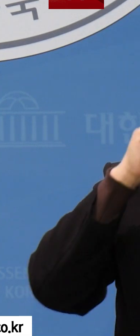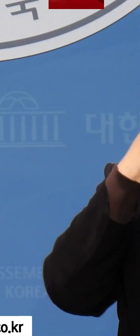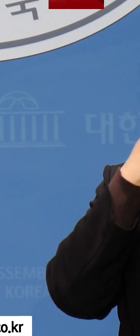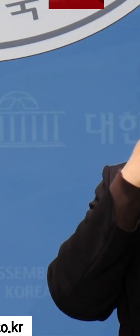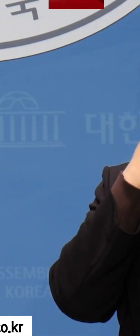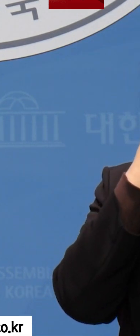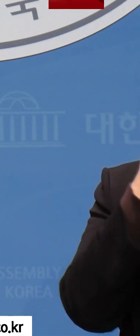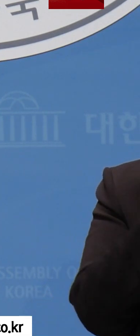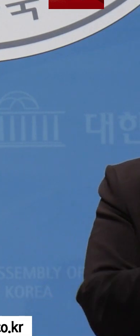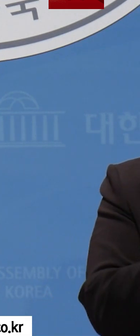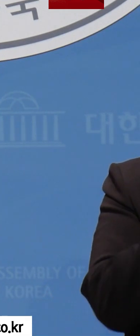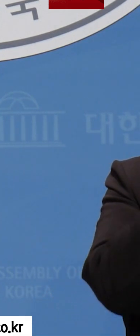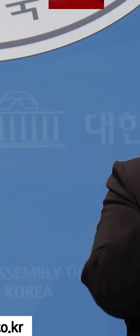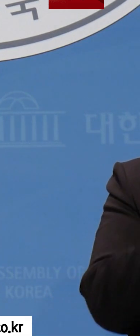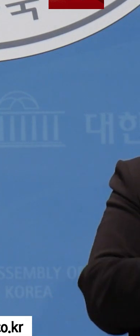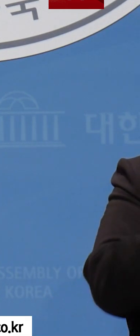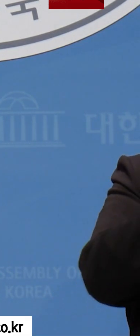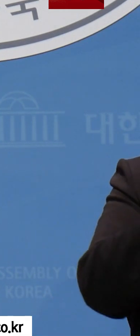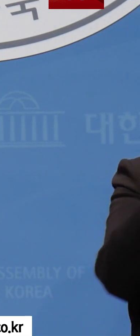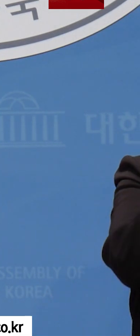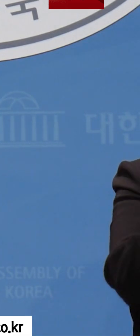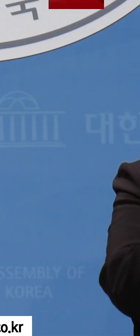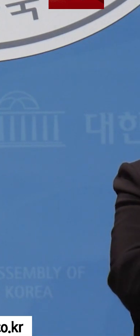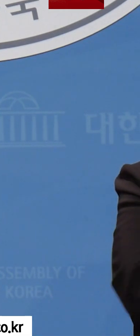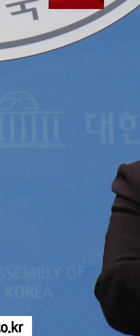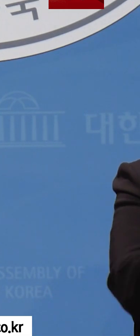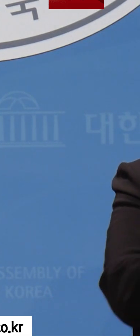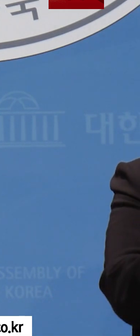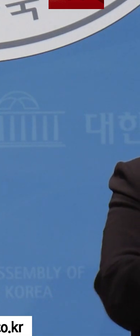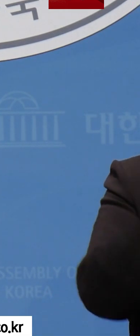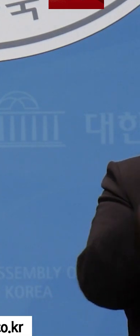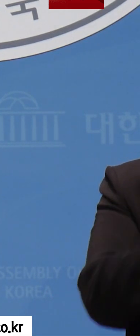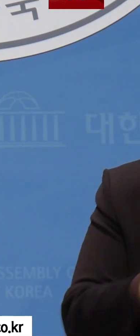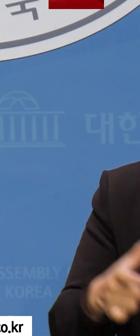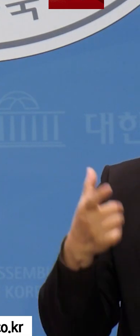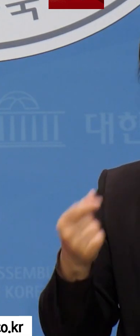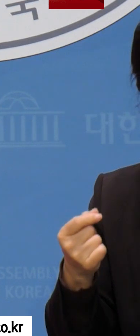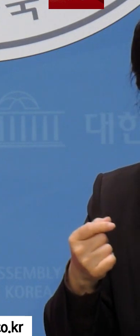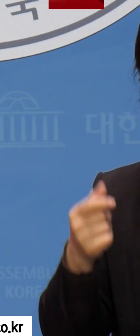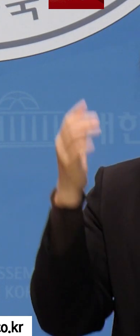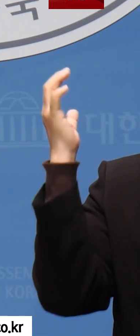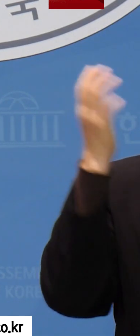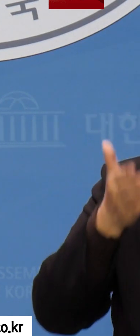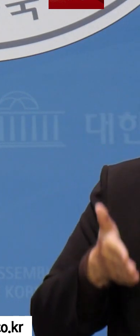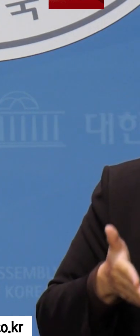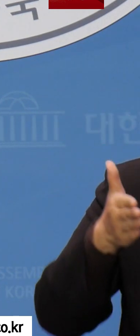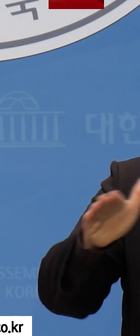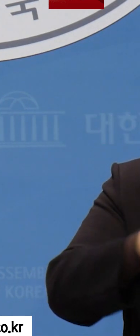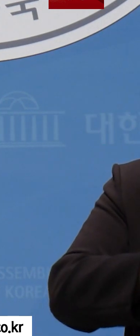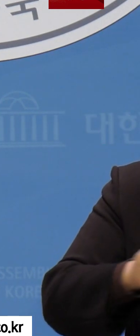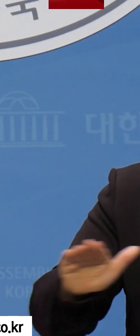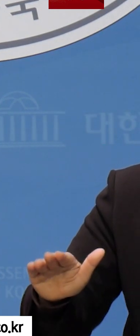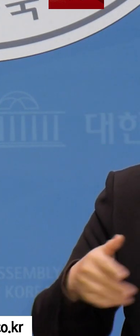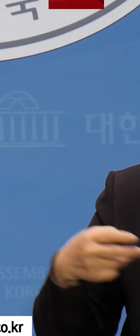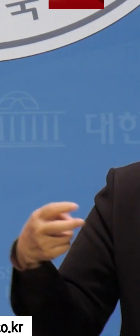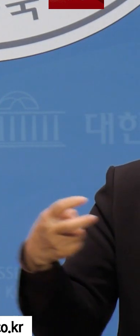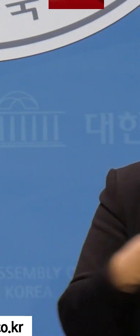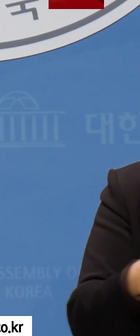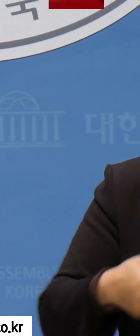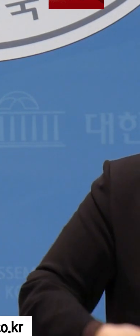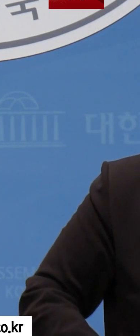중소도시인 창원 특례시와 같은 지역들도 혼잡도로를 완화해 주어야 한다고